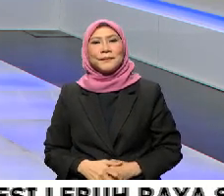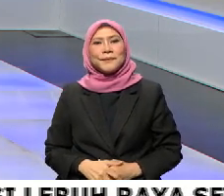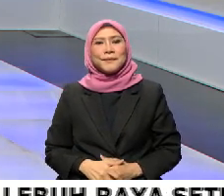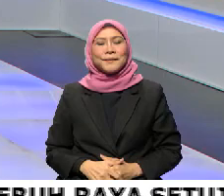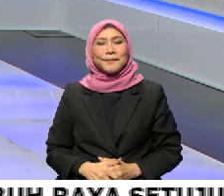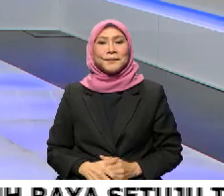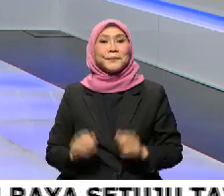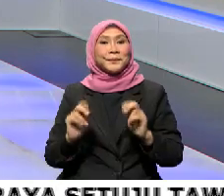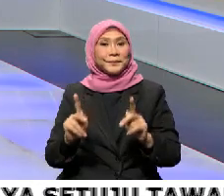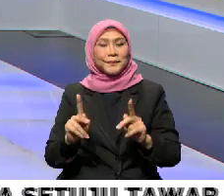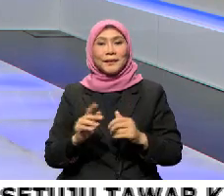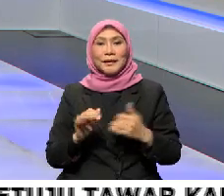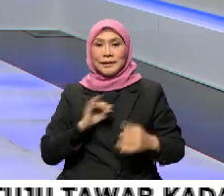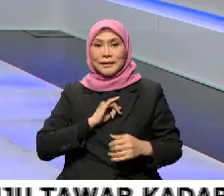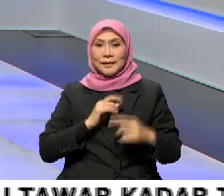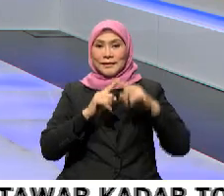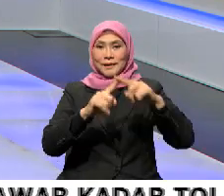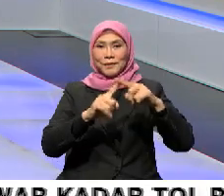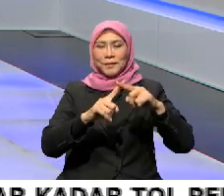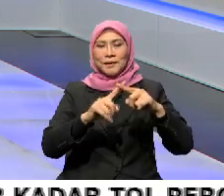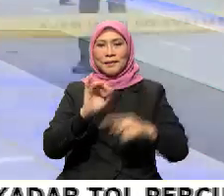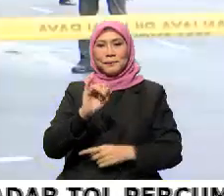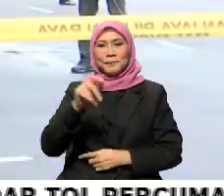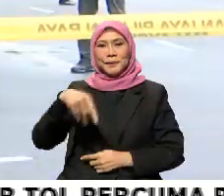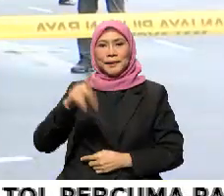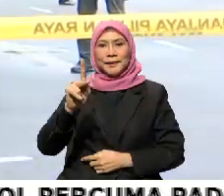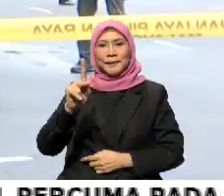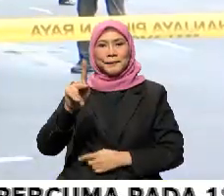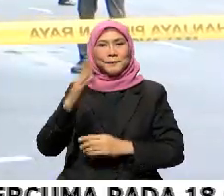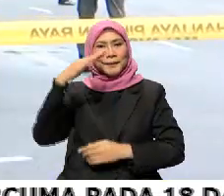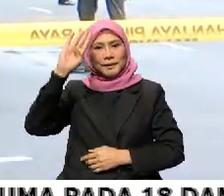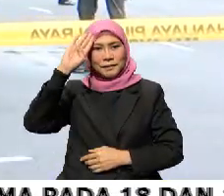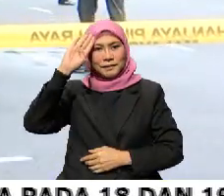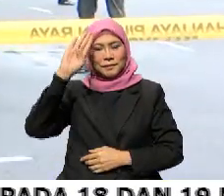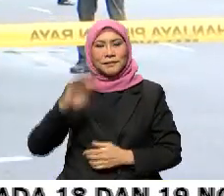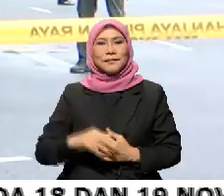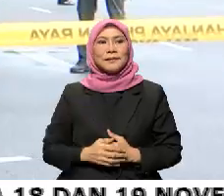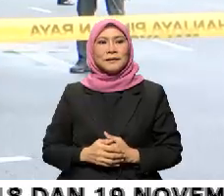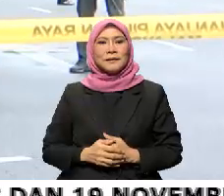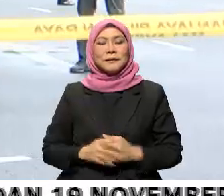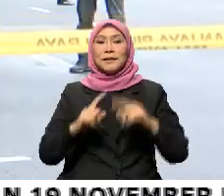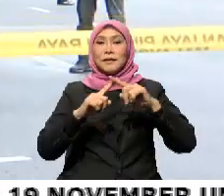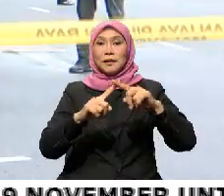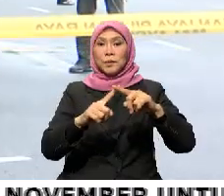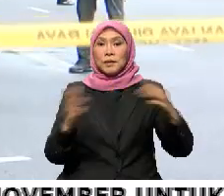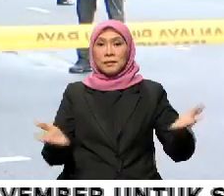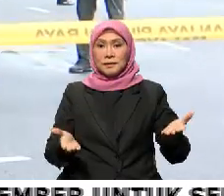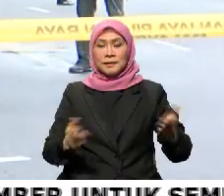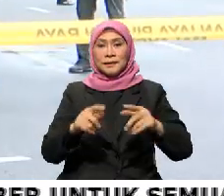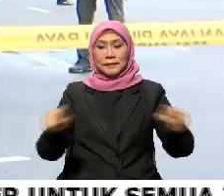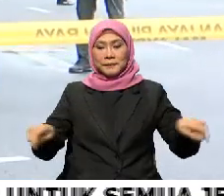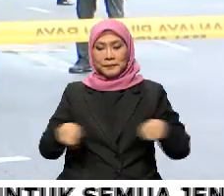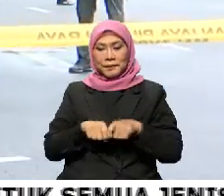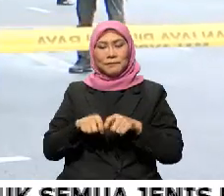Ya, baik Munawar, kini saya berada di Dewan Serbaguna IPK Perlis dan Dewan ini menjadi salah satu lokasi bagi